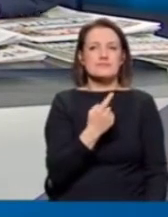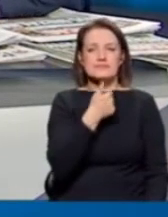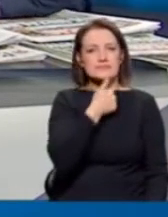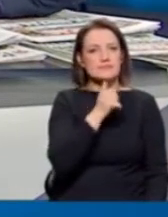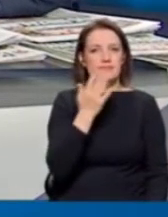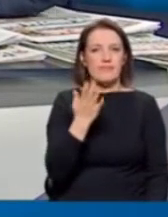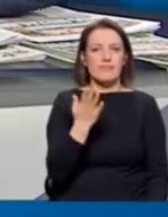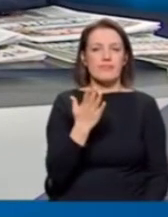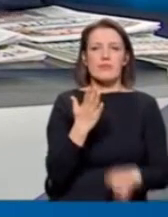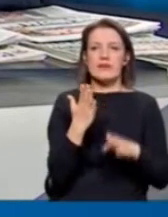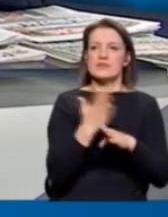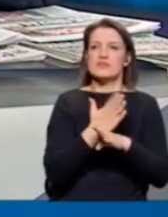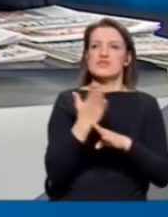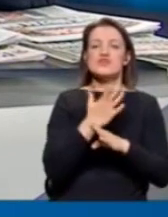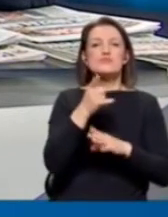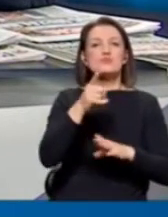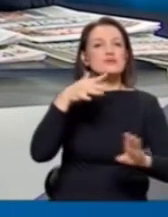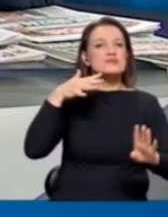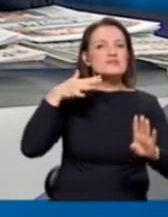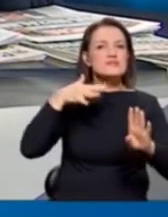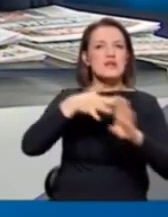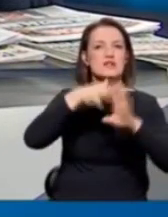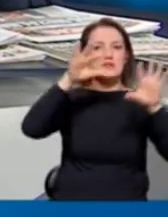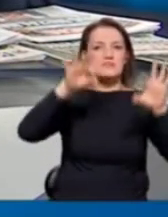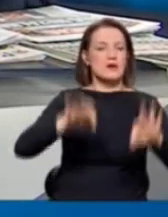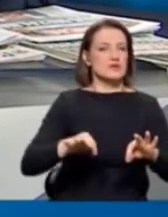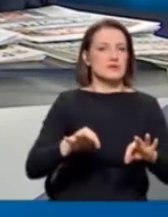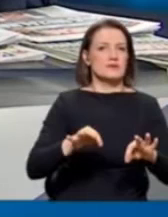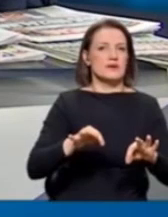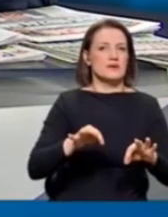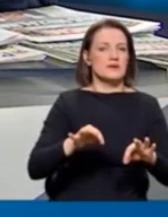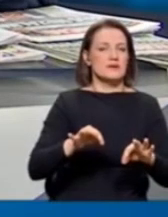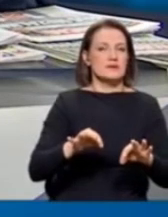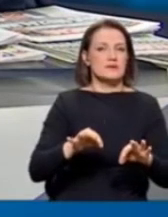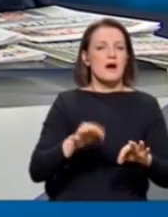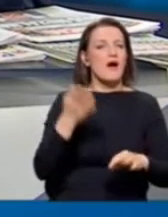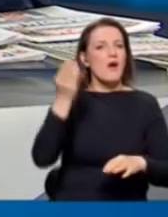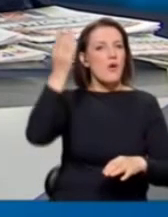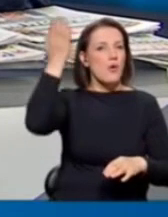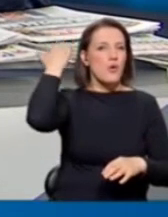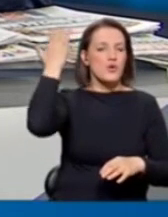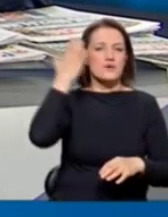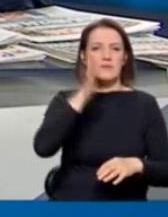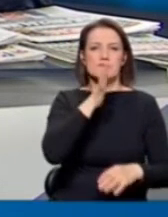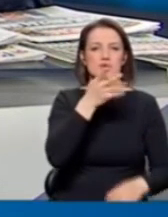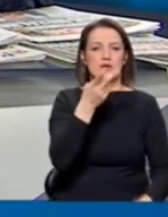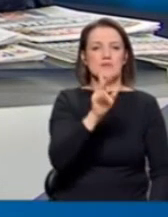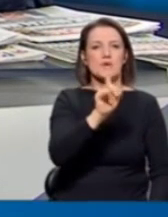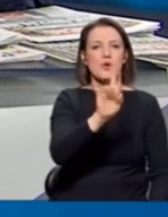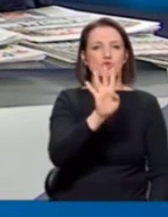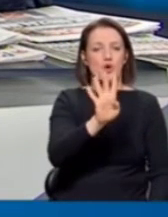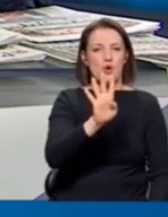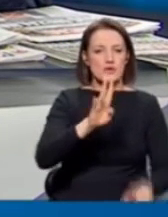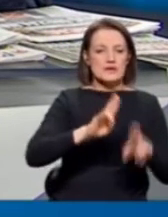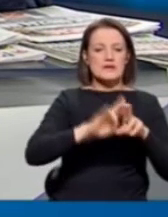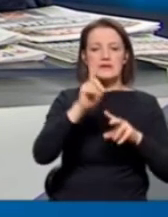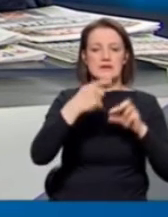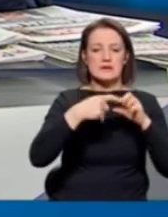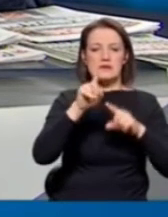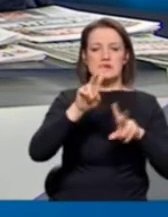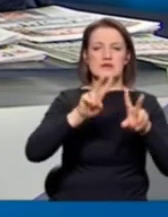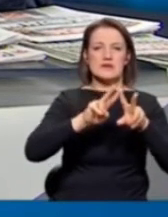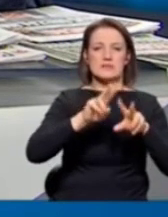niye bu saldırıya başladı Yani adam daha önce biliyorsun 2014'te Kırım'ı işgal